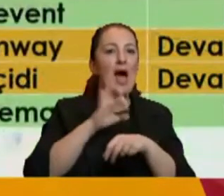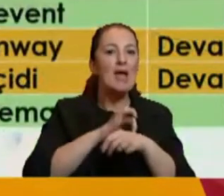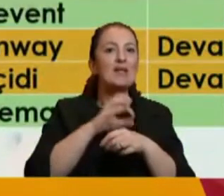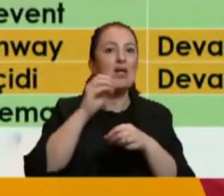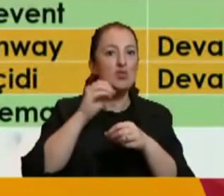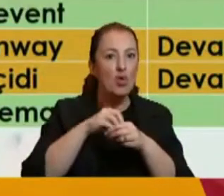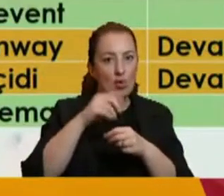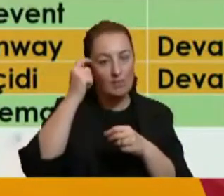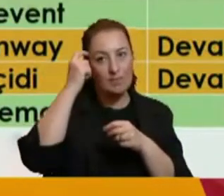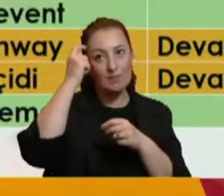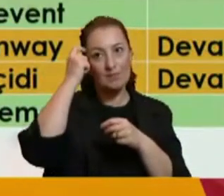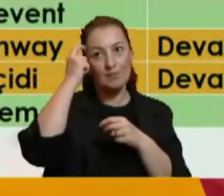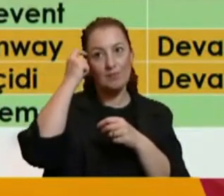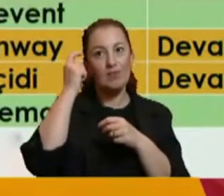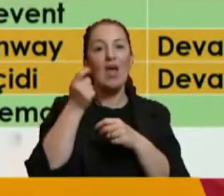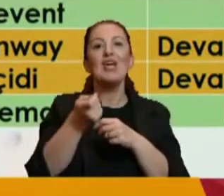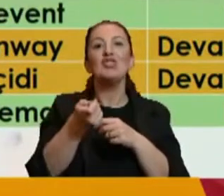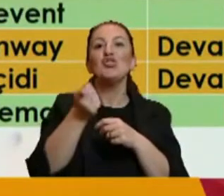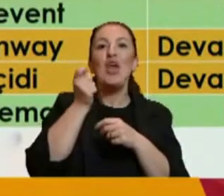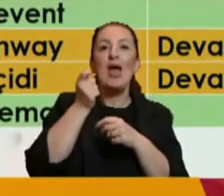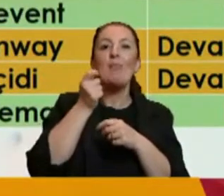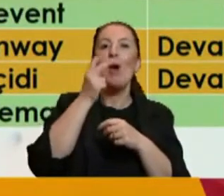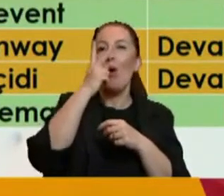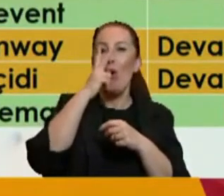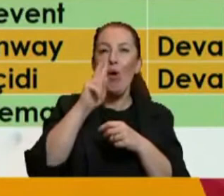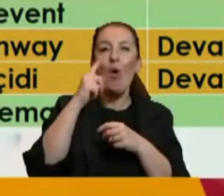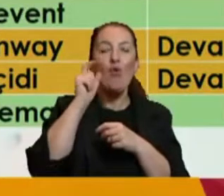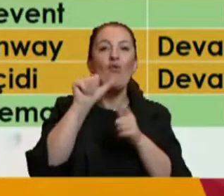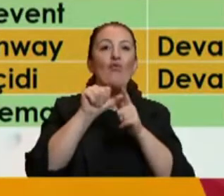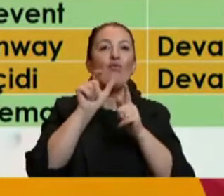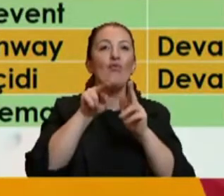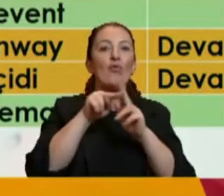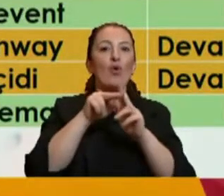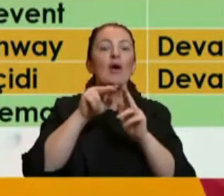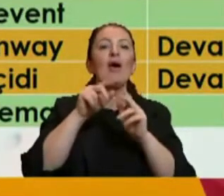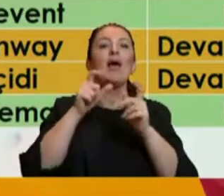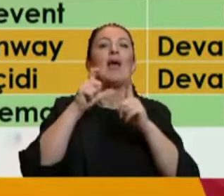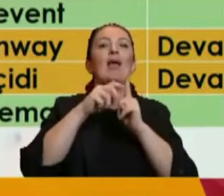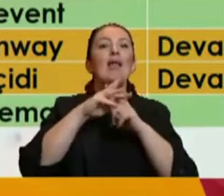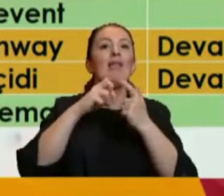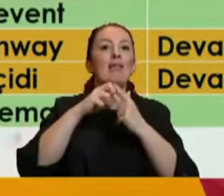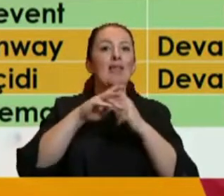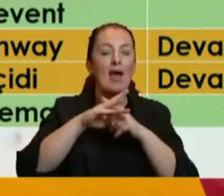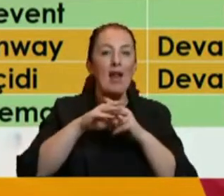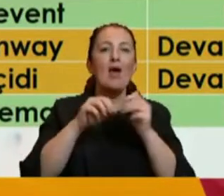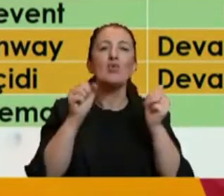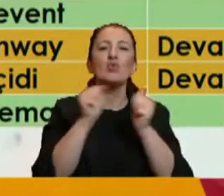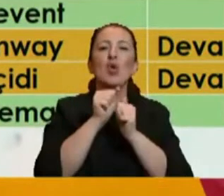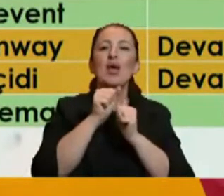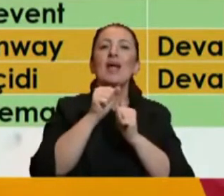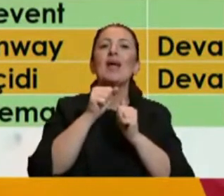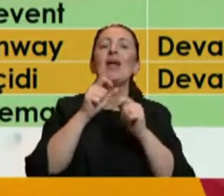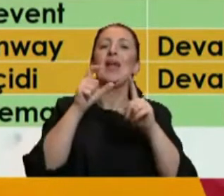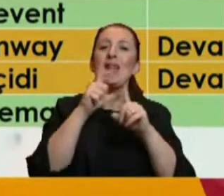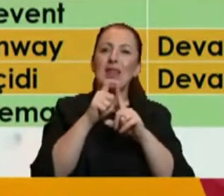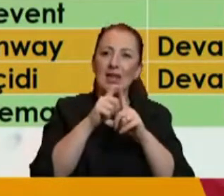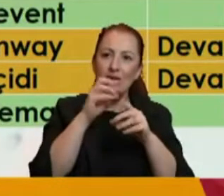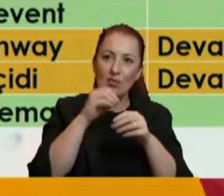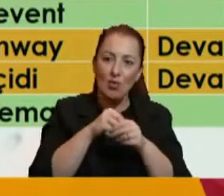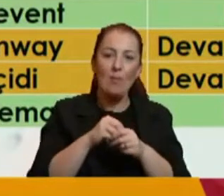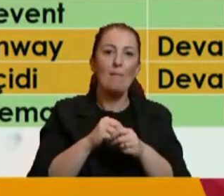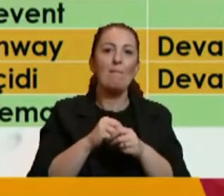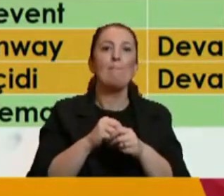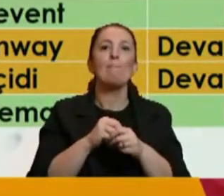bitti Çekmeköy'de Ufuk Deresi Serindere devam ediyor bu serilere bitti Aslında